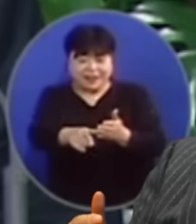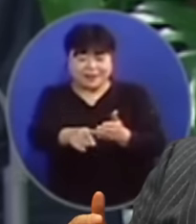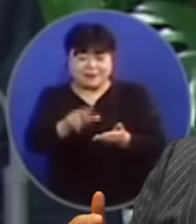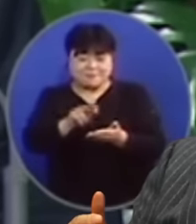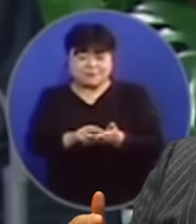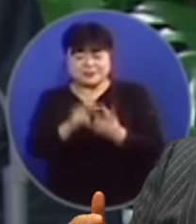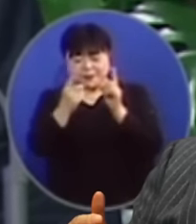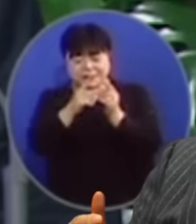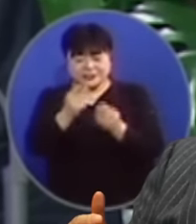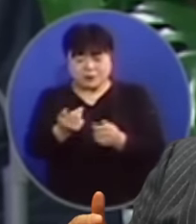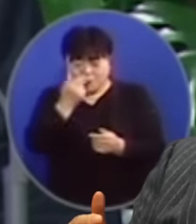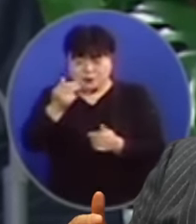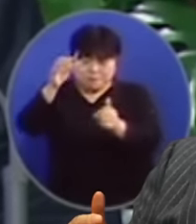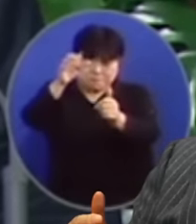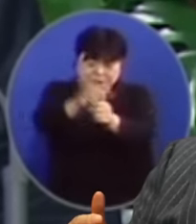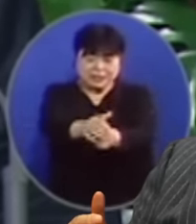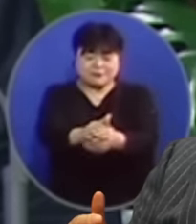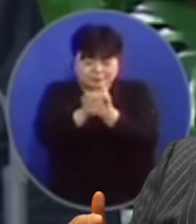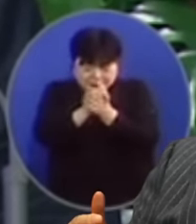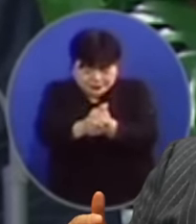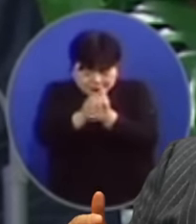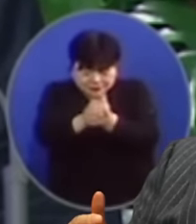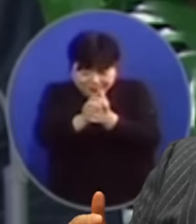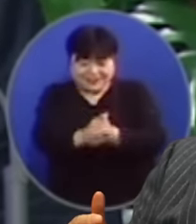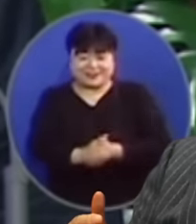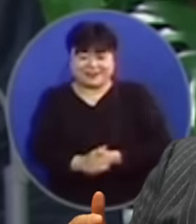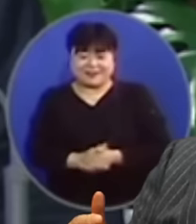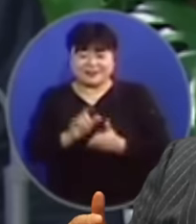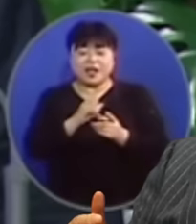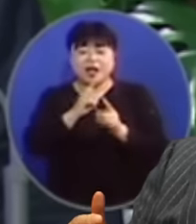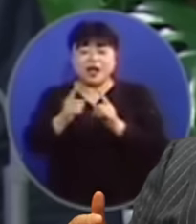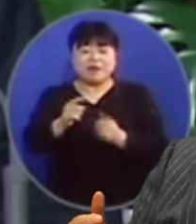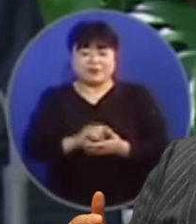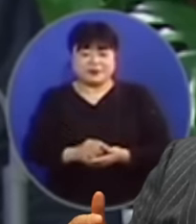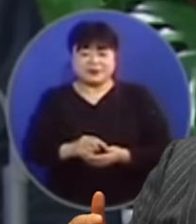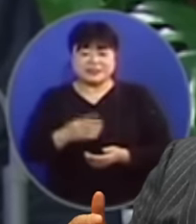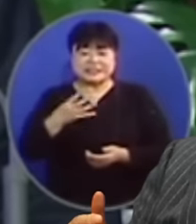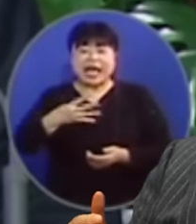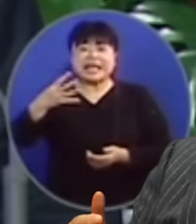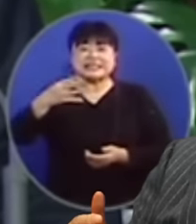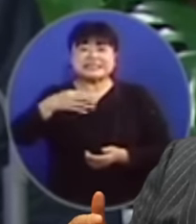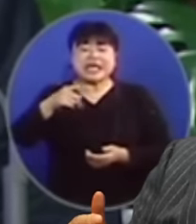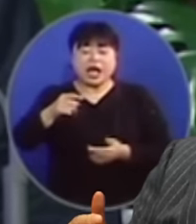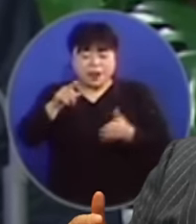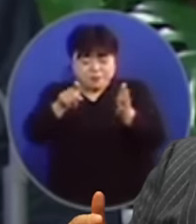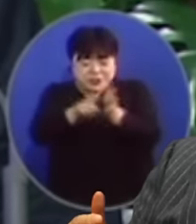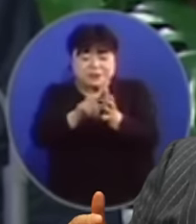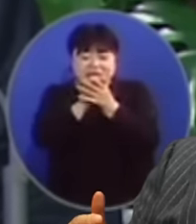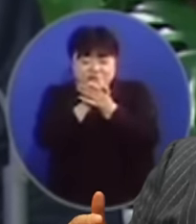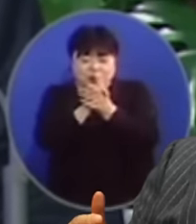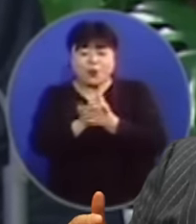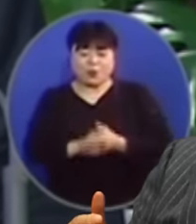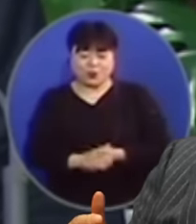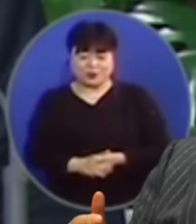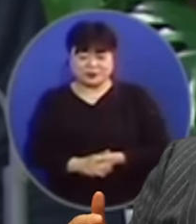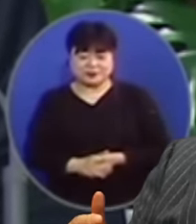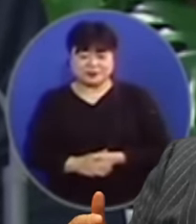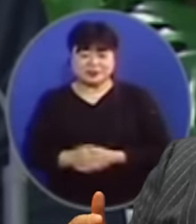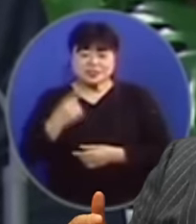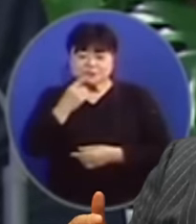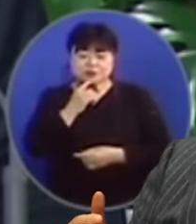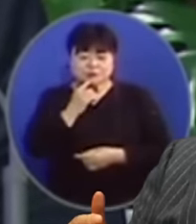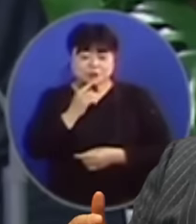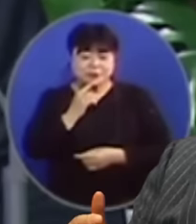문제에 부딪히면 목숨을 걸고 기도해야 되는데, 그때야 말로 4차원의 기도, 믿음의 기도를 해야 되는 것입니다. 입술에 발리는